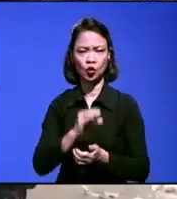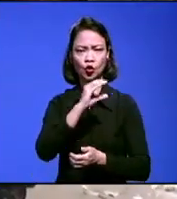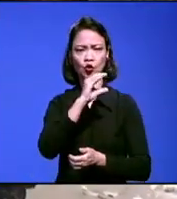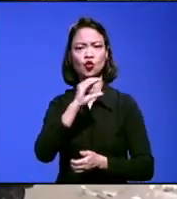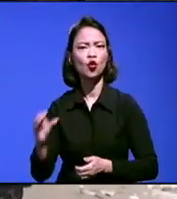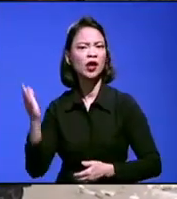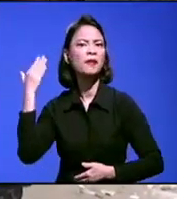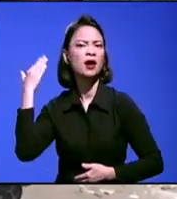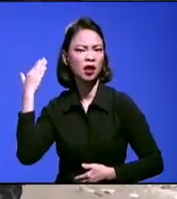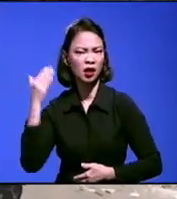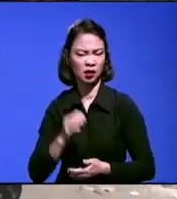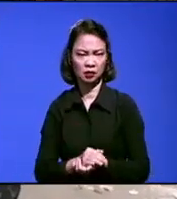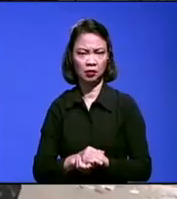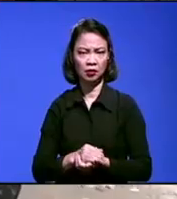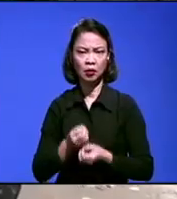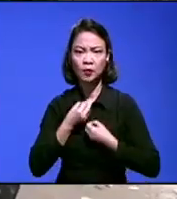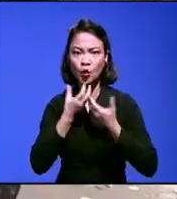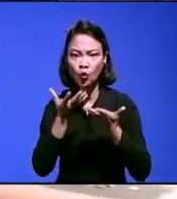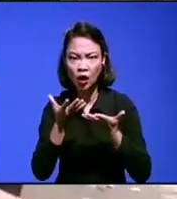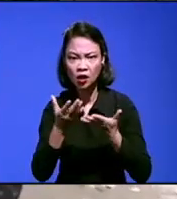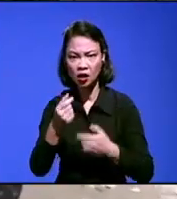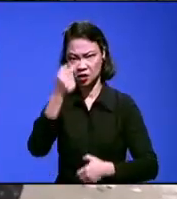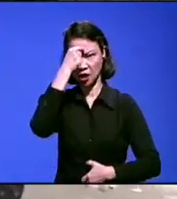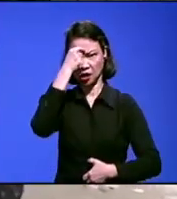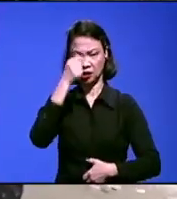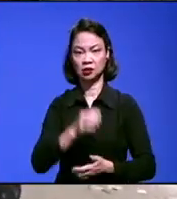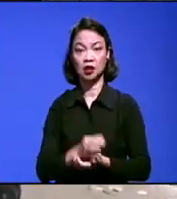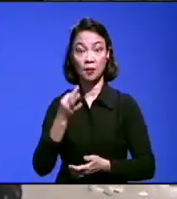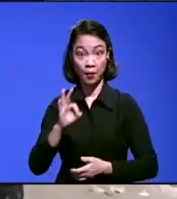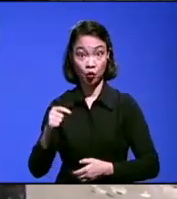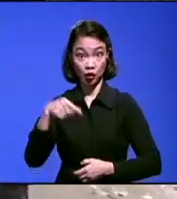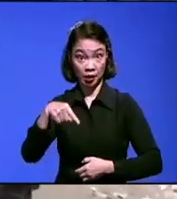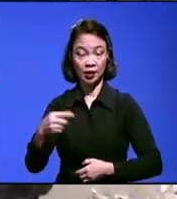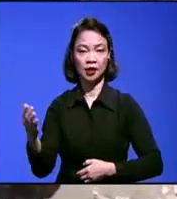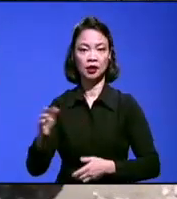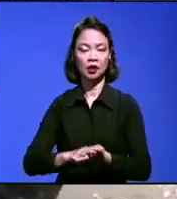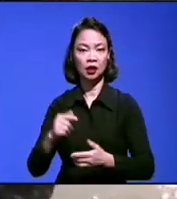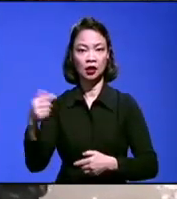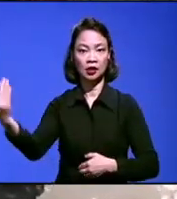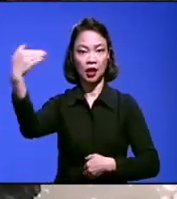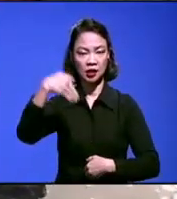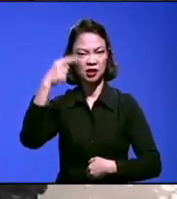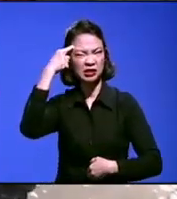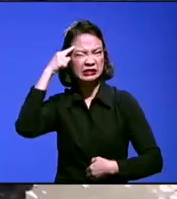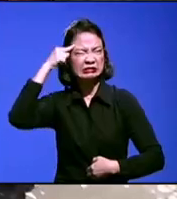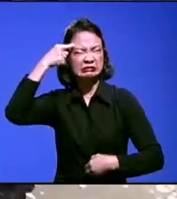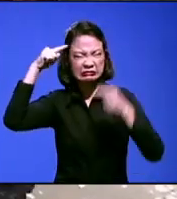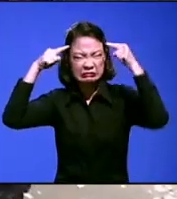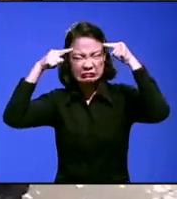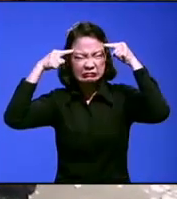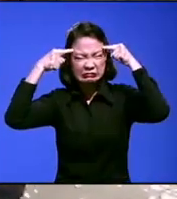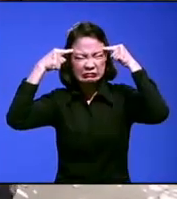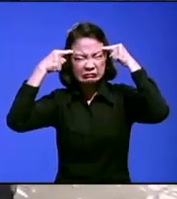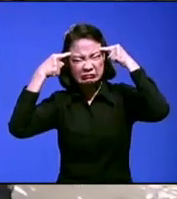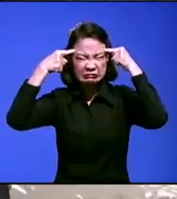semalam sore. Iya. Dia sempat mengeluhkan sakit atau apa, Pak? Tadi baru saya datang kemari, saya lagi sakit kepala, saya lagi sakit. Kok saya banyak bertanya, kata